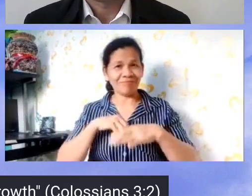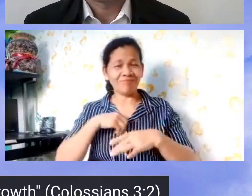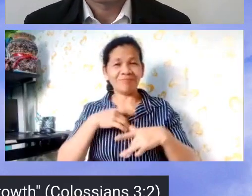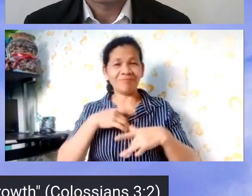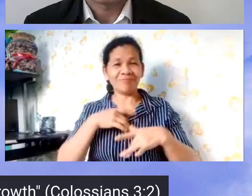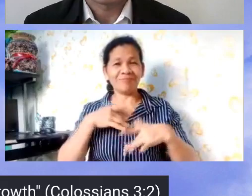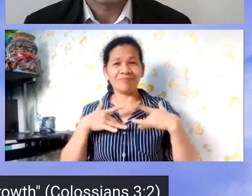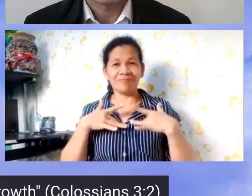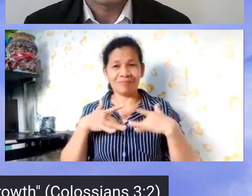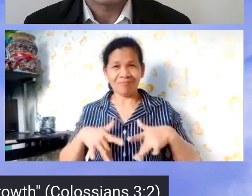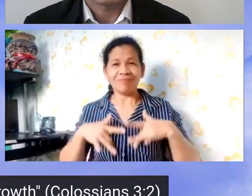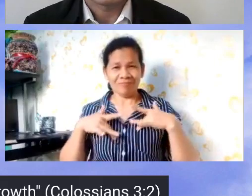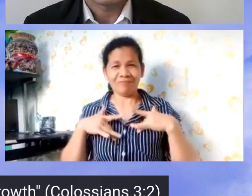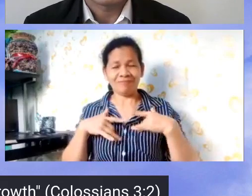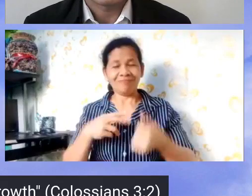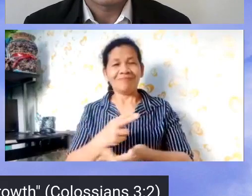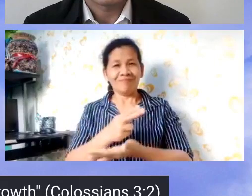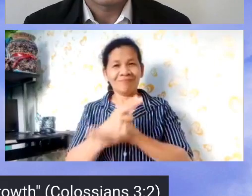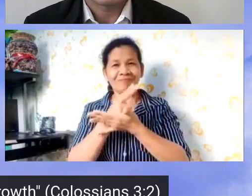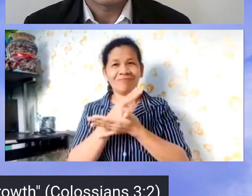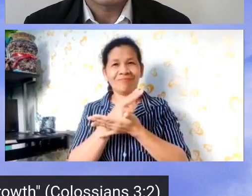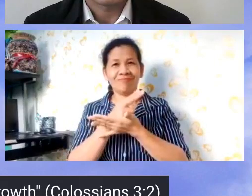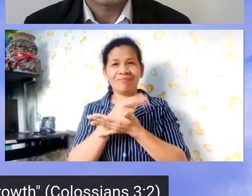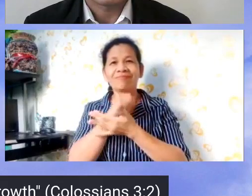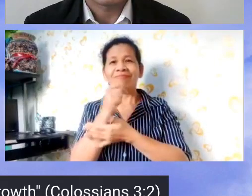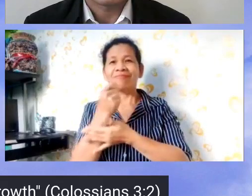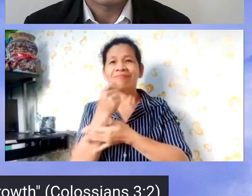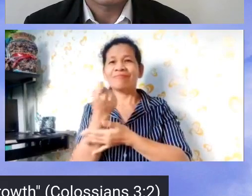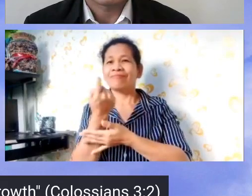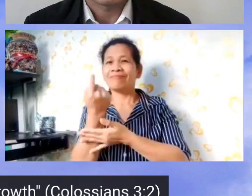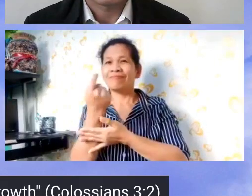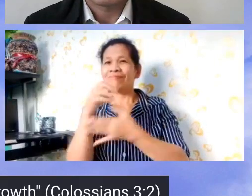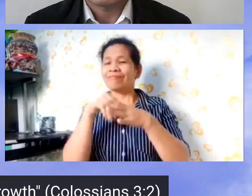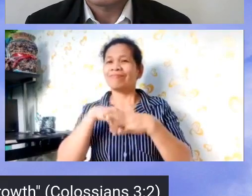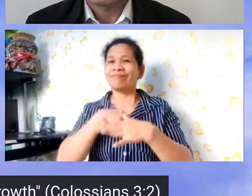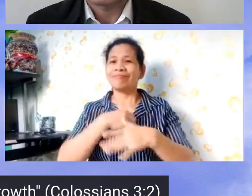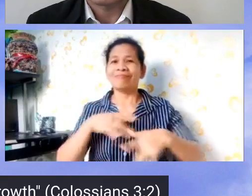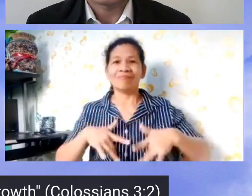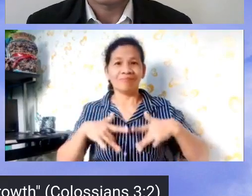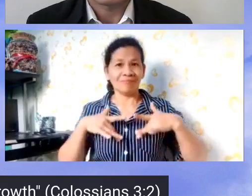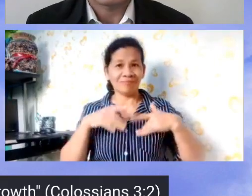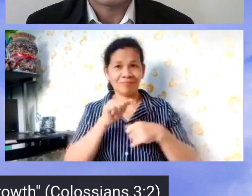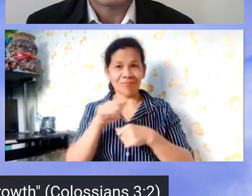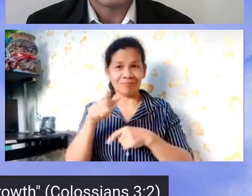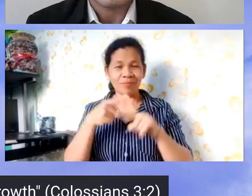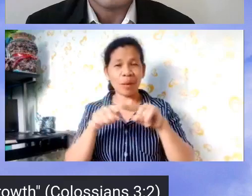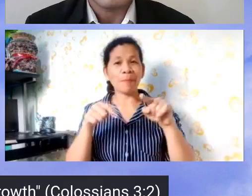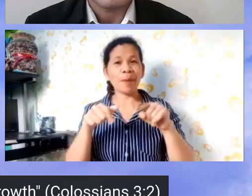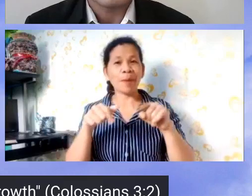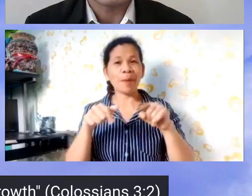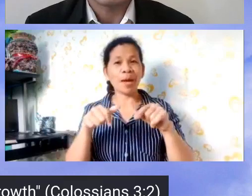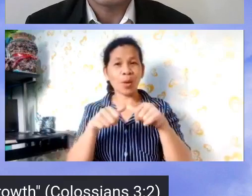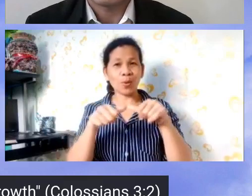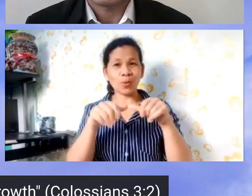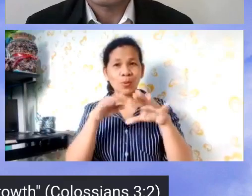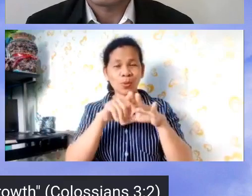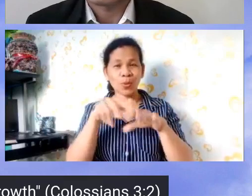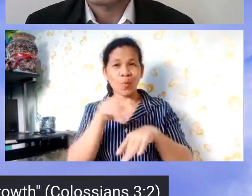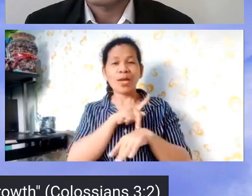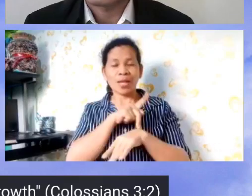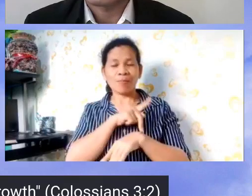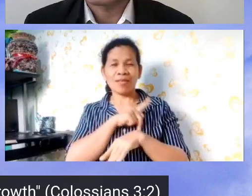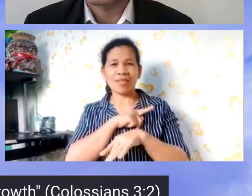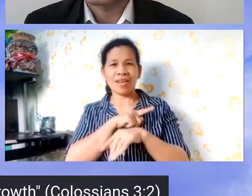po'y malaking tulong, hindi lamang po sa spiritual, kundi maging sa physical. May pag-aaral nga po